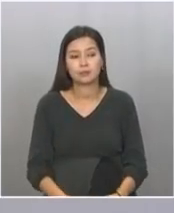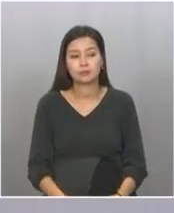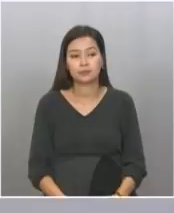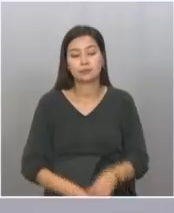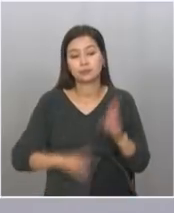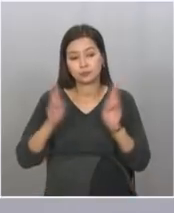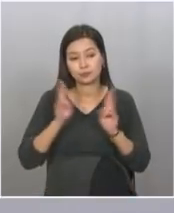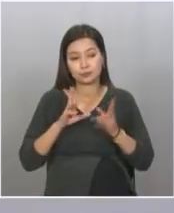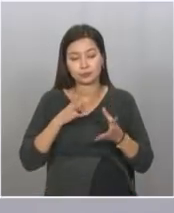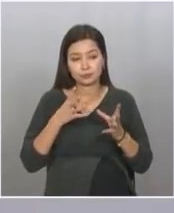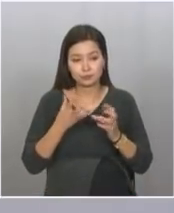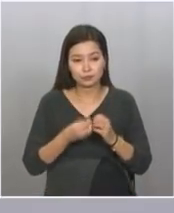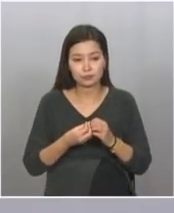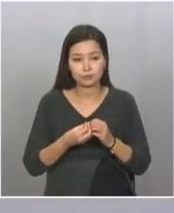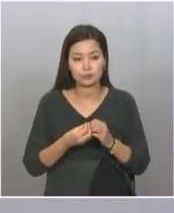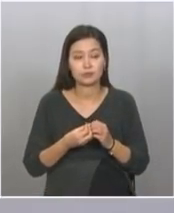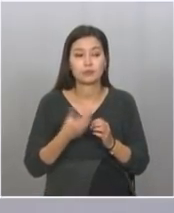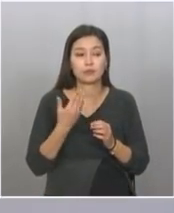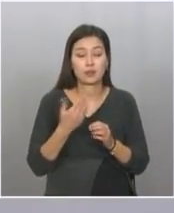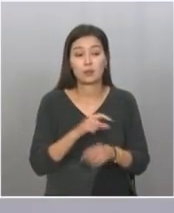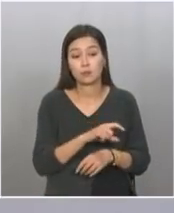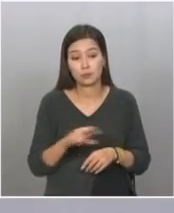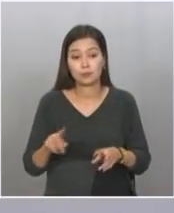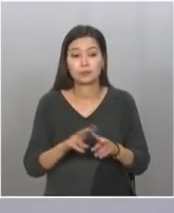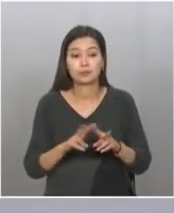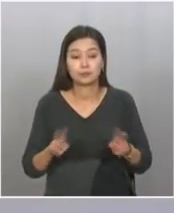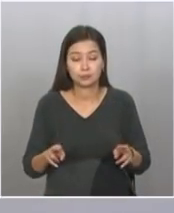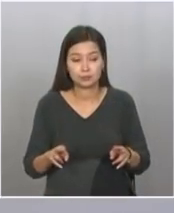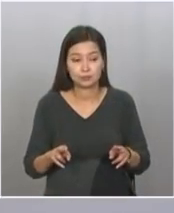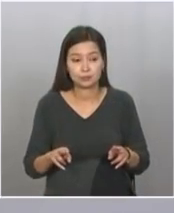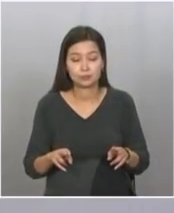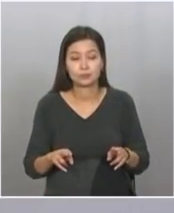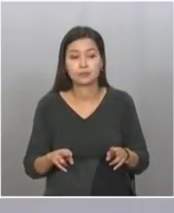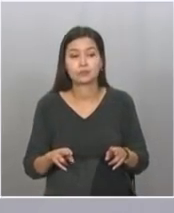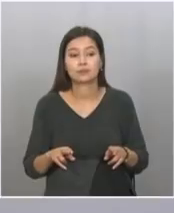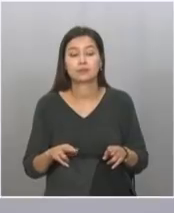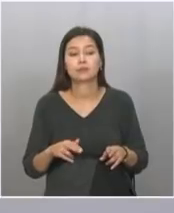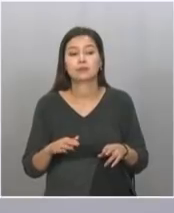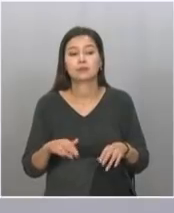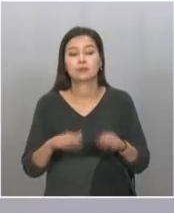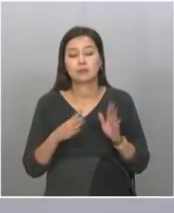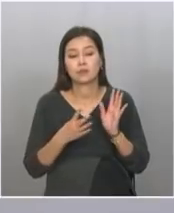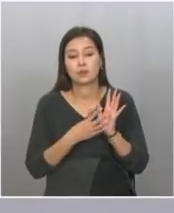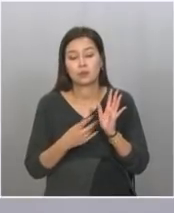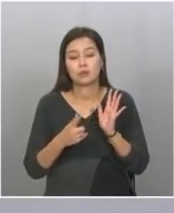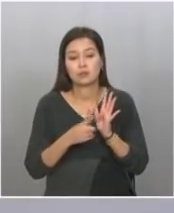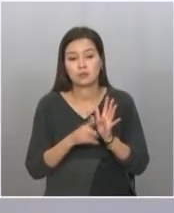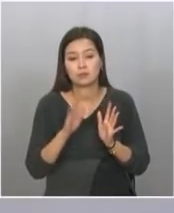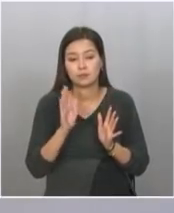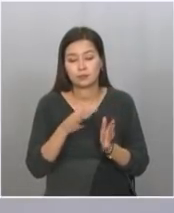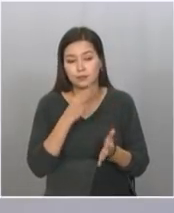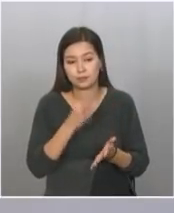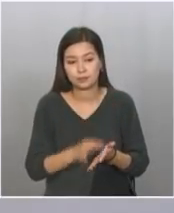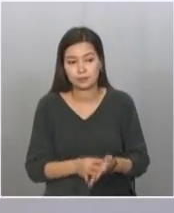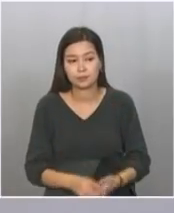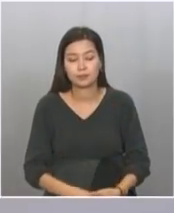бойынша қарастырайық. Ереже бойынша бөлімдер бірдей, сондықтан бөлімі өзі жазылады, және алымдары бір-бірімен